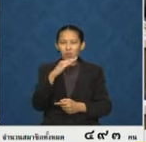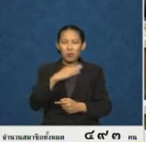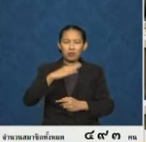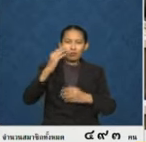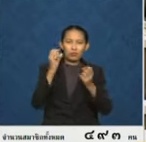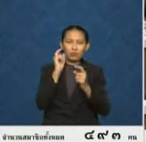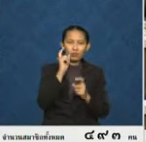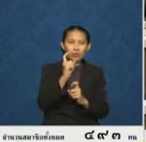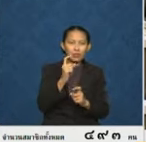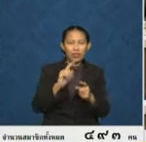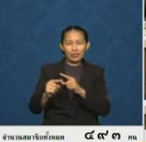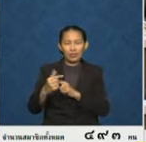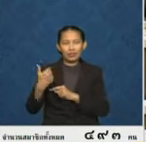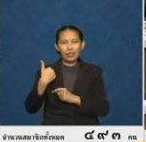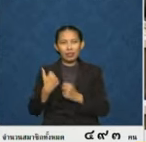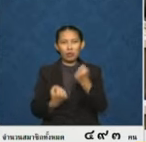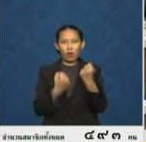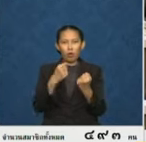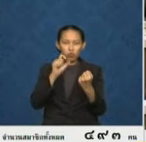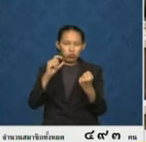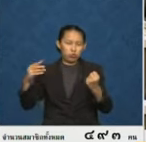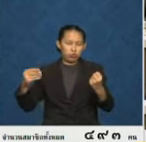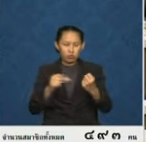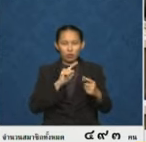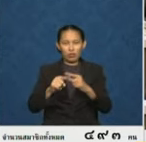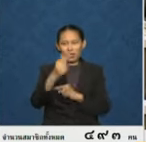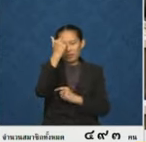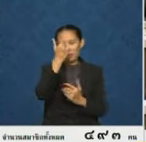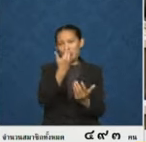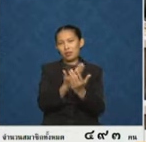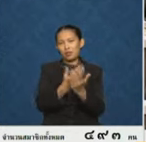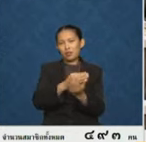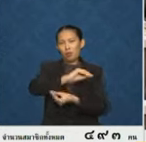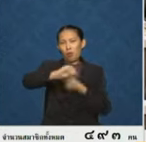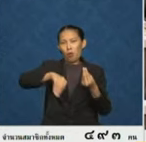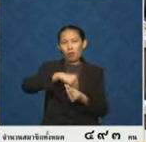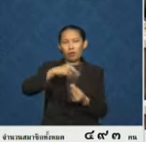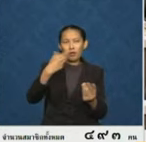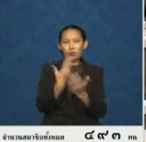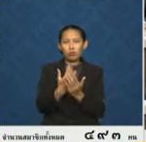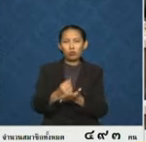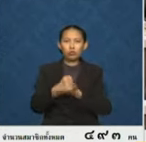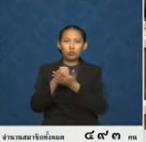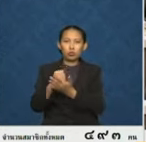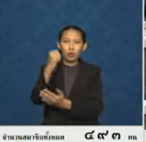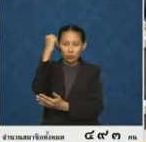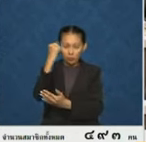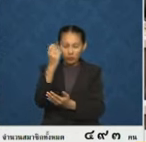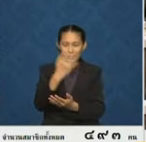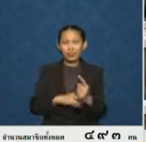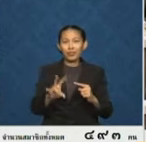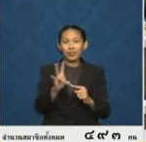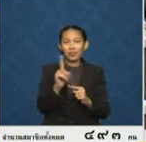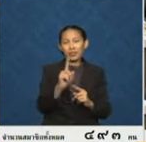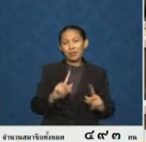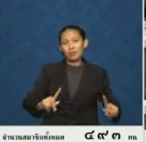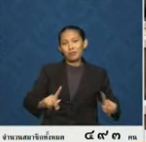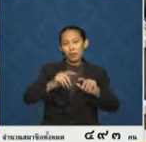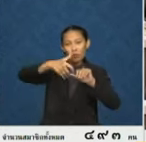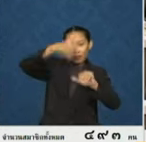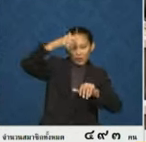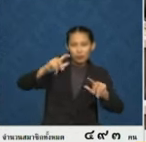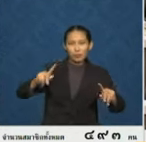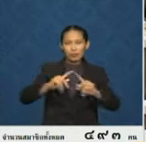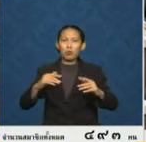ใหญ่แล้วก็รถซุเปอร์คารนะครับที่วิ่งอยู่ในเมืองนะครับเพื่อนำเงินเข้ามาอุดหนุนเรื่องของรถเมล์และรถฟีดเดอร์ด้วยครับ 7ครับขอให้กระทรวงมหาดไทยและกระทรวง